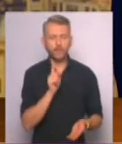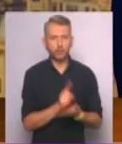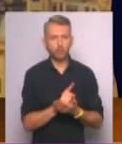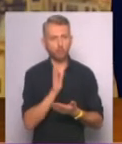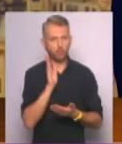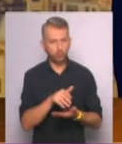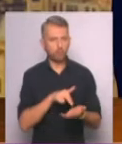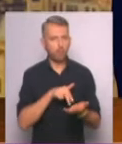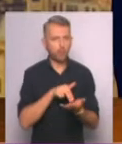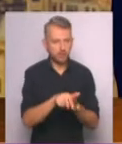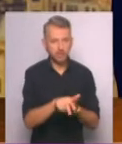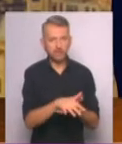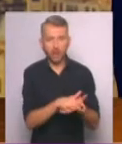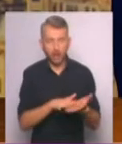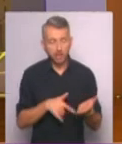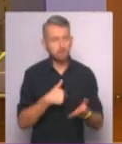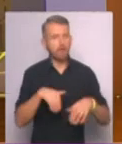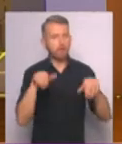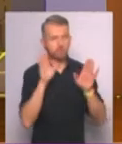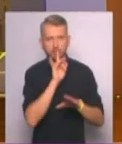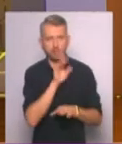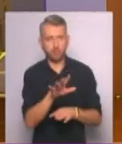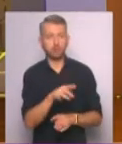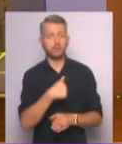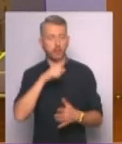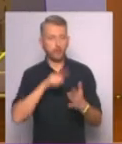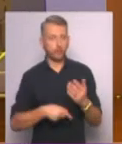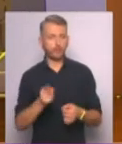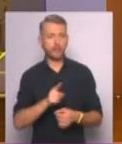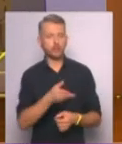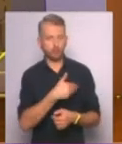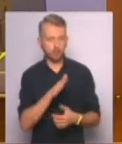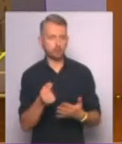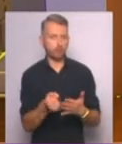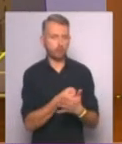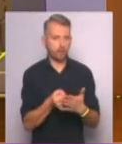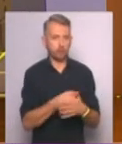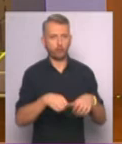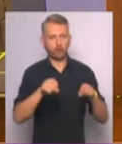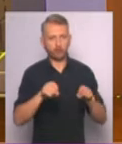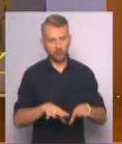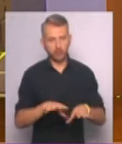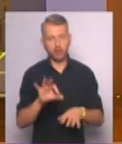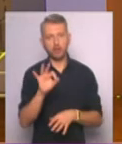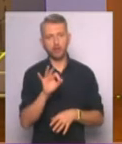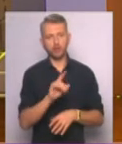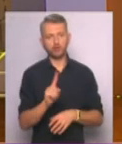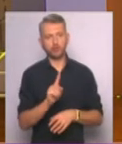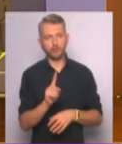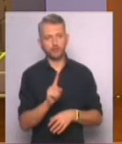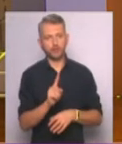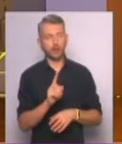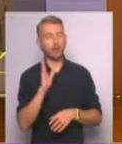далі, і ми не здамось, і я вірю в те, що ми таки доб'ємось рішення, що